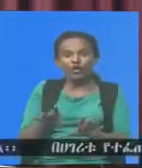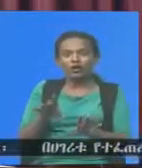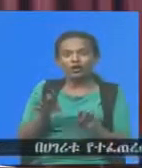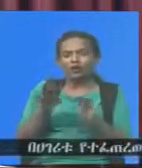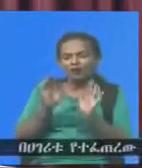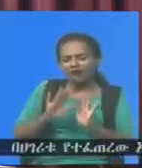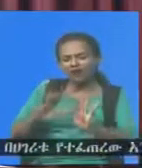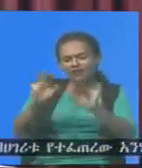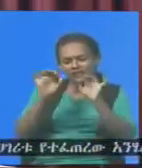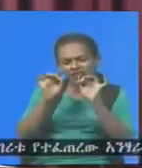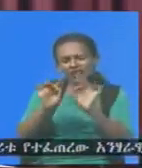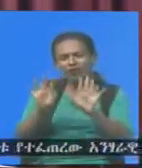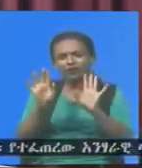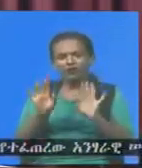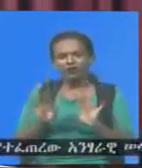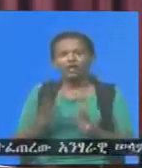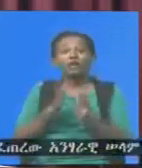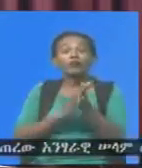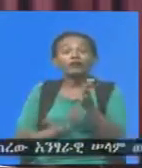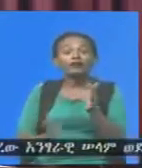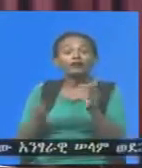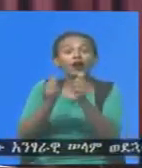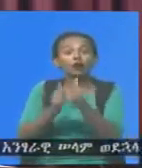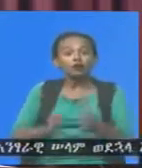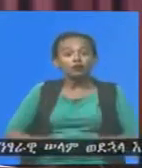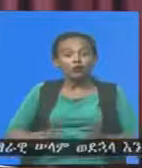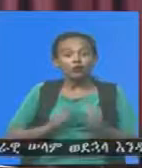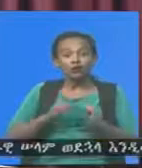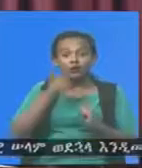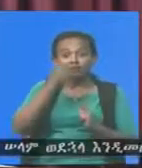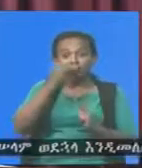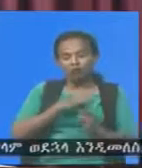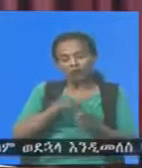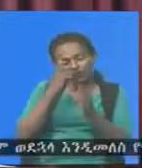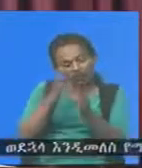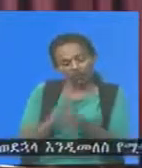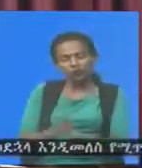ጸያፍ ነው፣ በይቅርታ አብር ይኖራል የሚል ሰው ደግሞ የተከበረ ሰው።